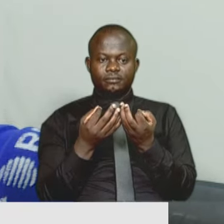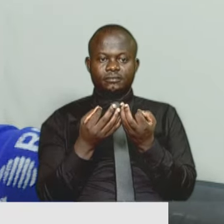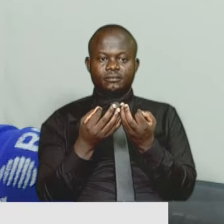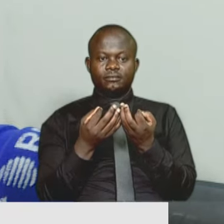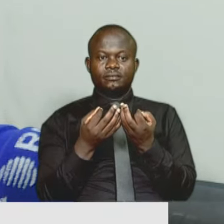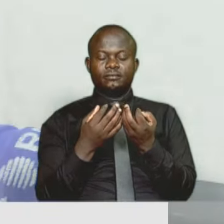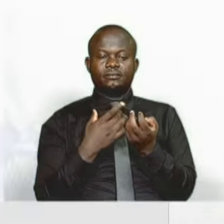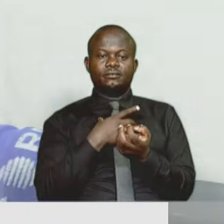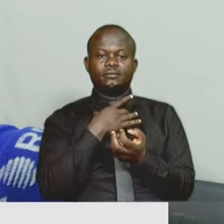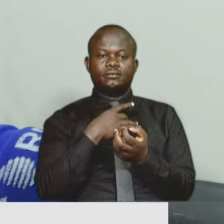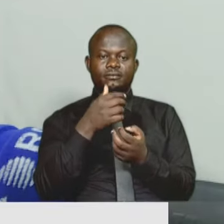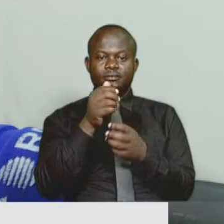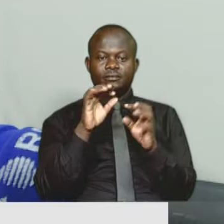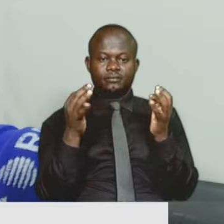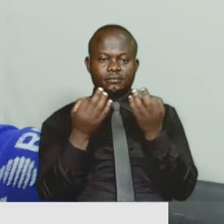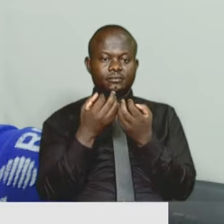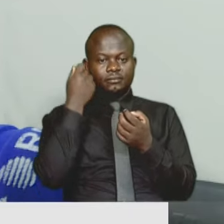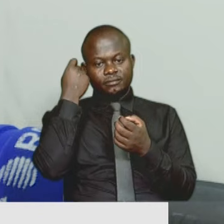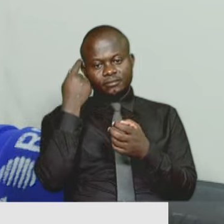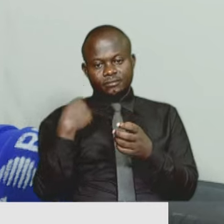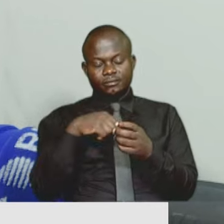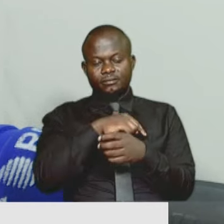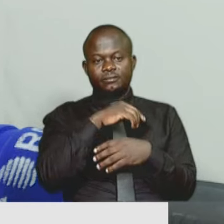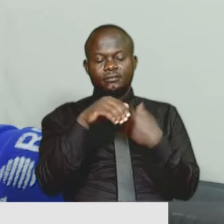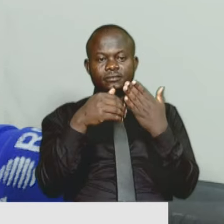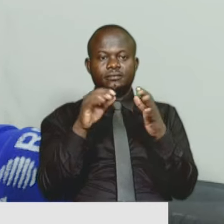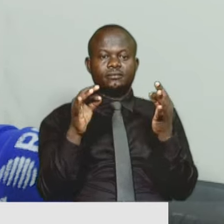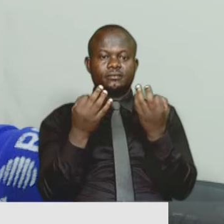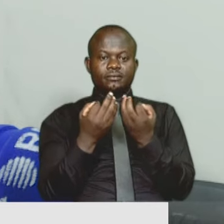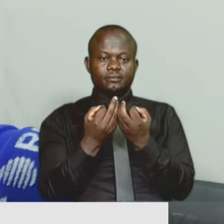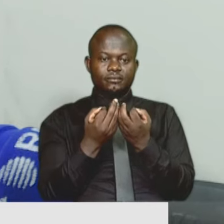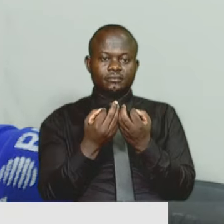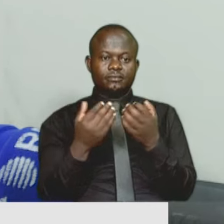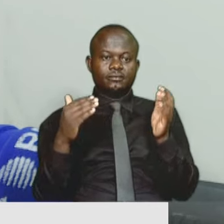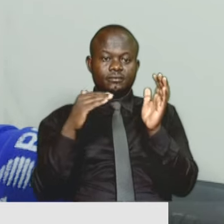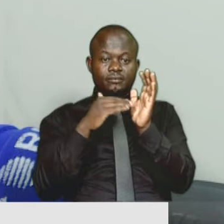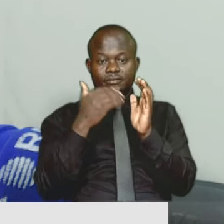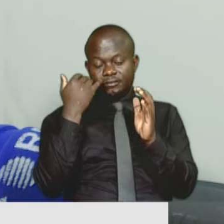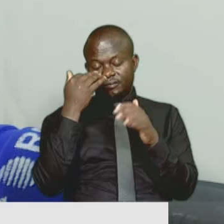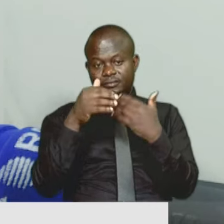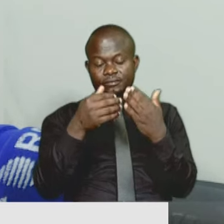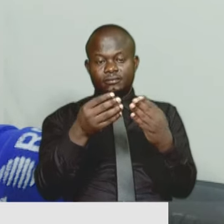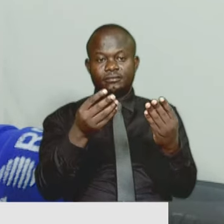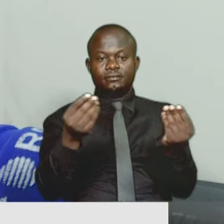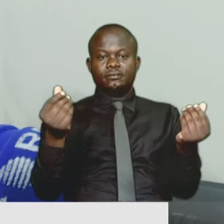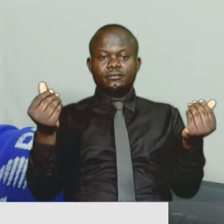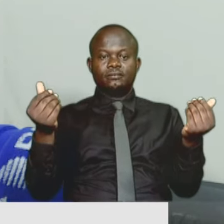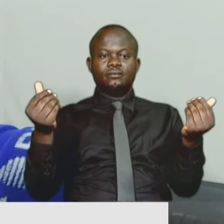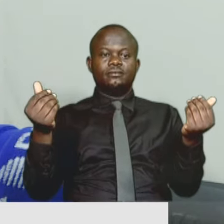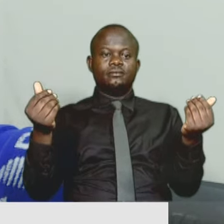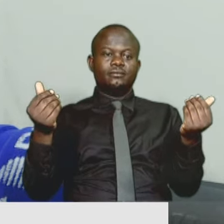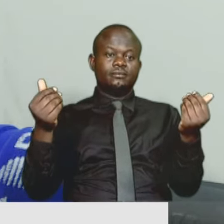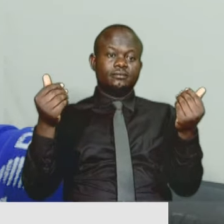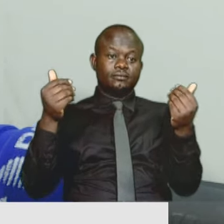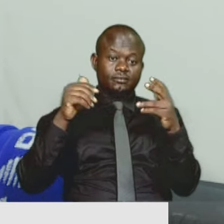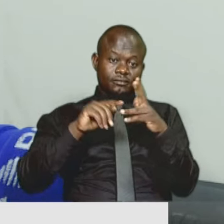dusura uwo muryango urumva ko ni wa muryango n'ubundi nubwo yakize kuva